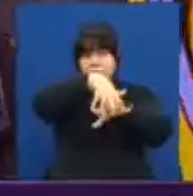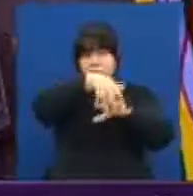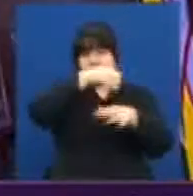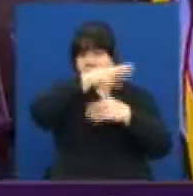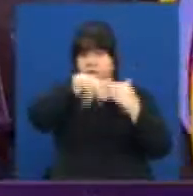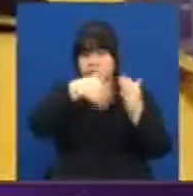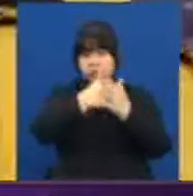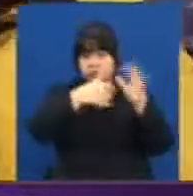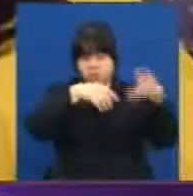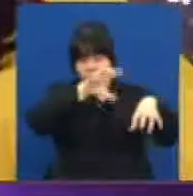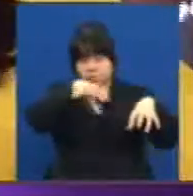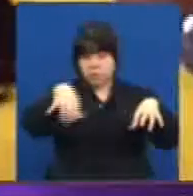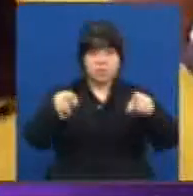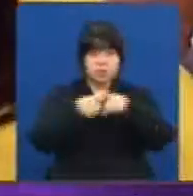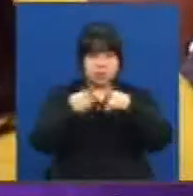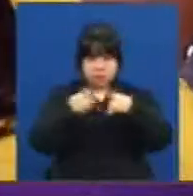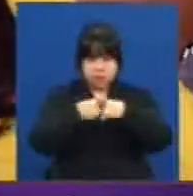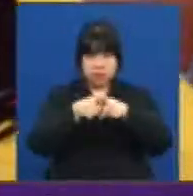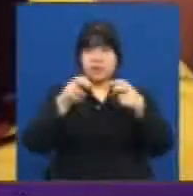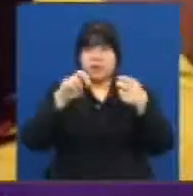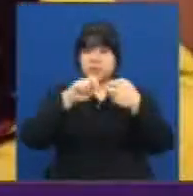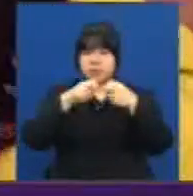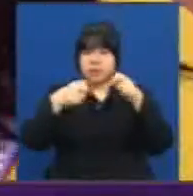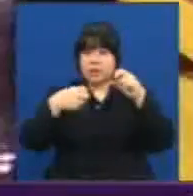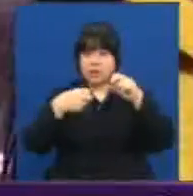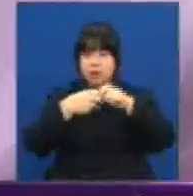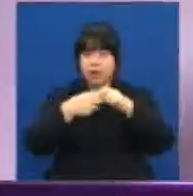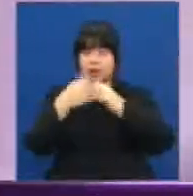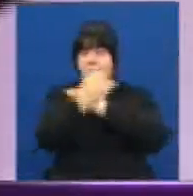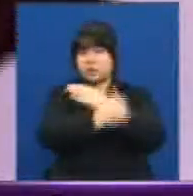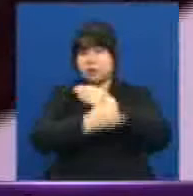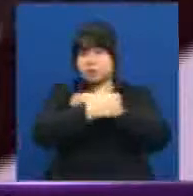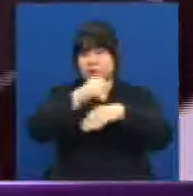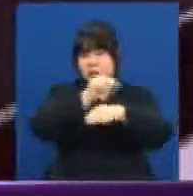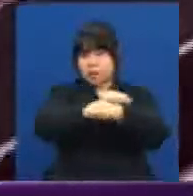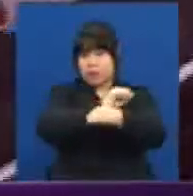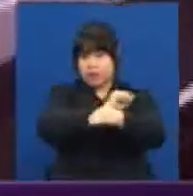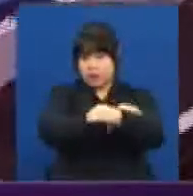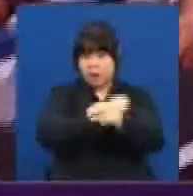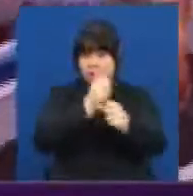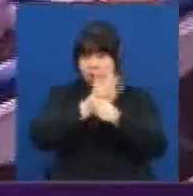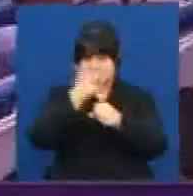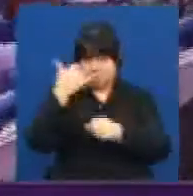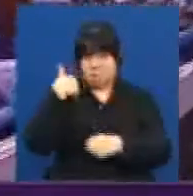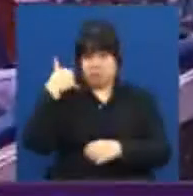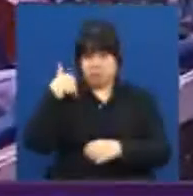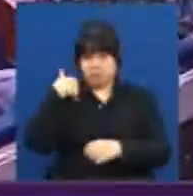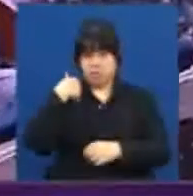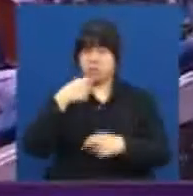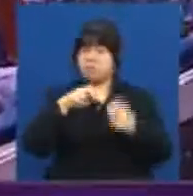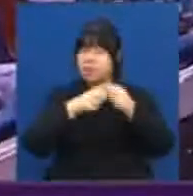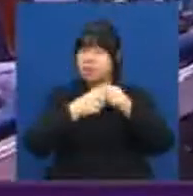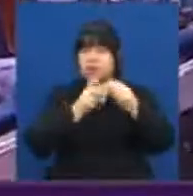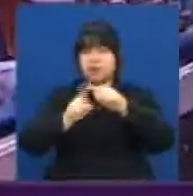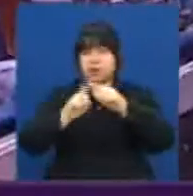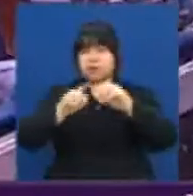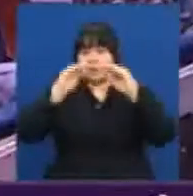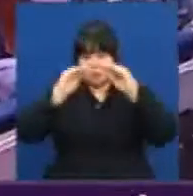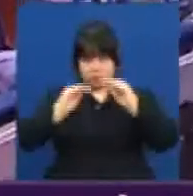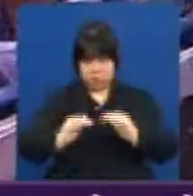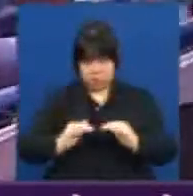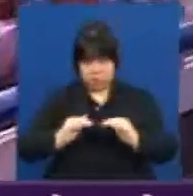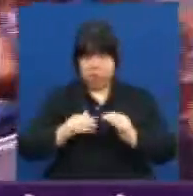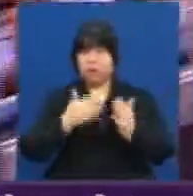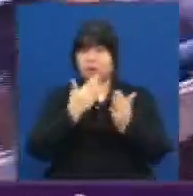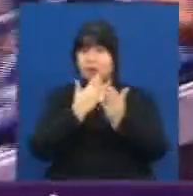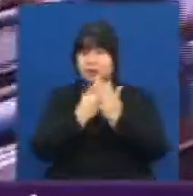งหมดทั้งนี้เพื่อลดปัญหาการจัดหาแรงงานต่างด้าวในช่วงขาดแคลนรวมถึงลดปัญหาอื่นๆพร้อมย้ำถึงอัตราค่า